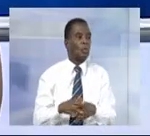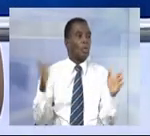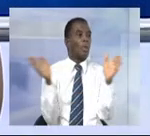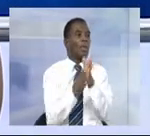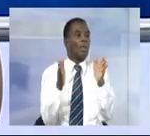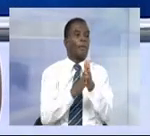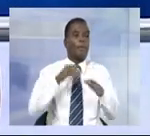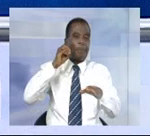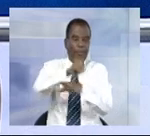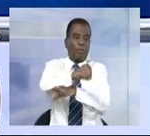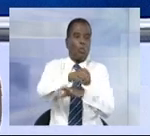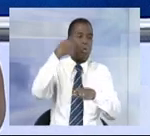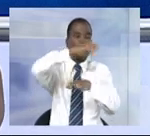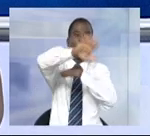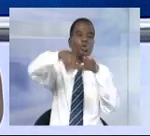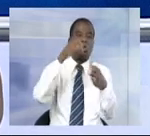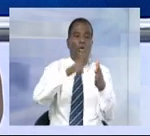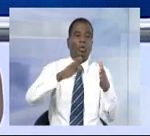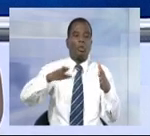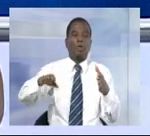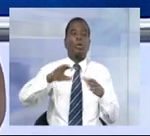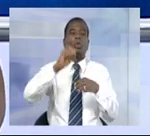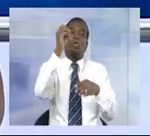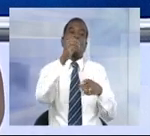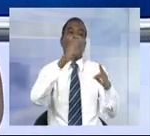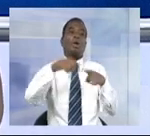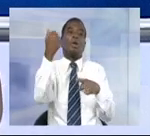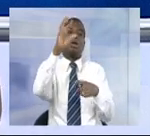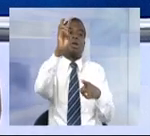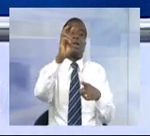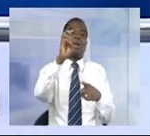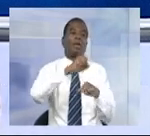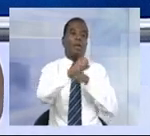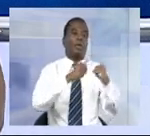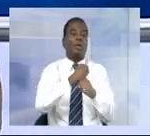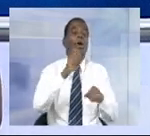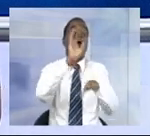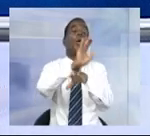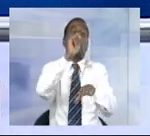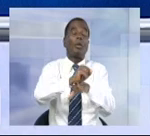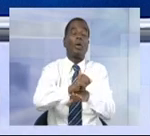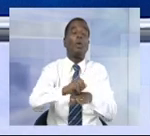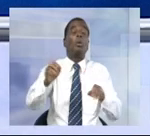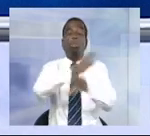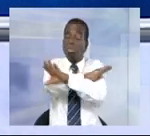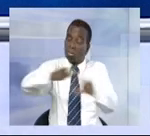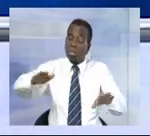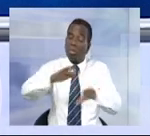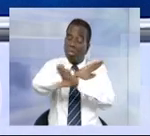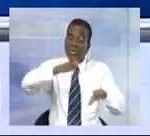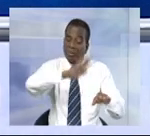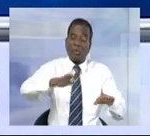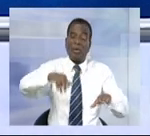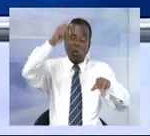École obligatoire pour tous les enfants de 0 à 16 ans. En Côte d'Ivoire, plus aucun enfant ne doit rester à la maison, vœu cher